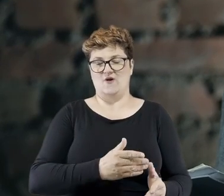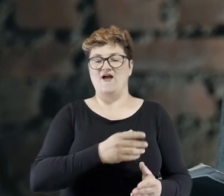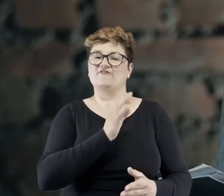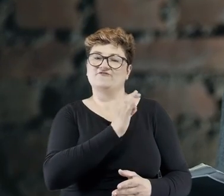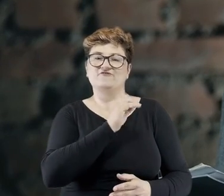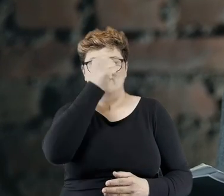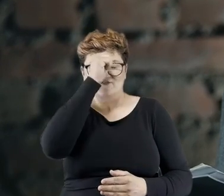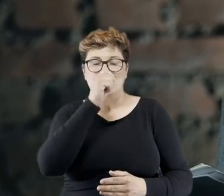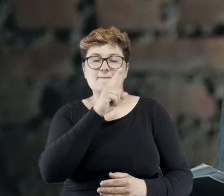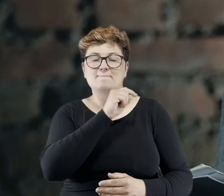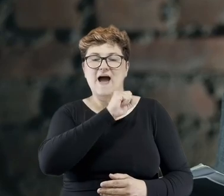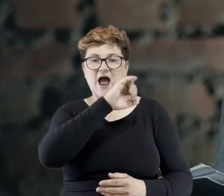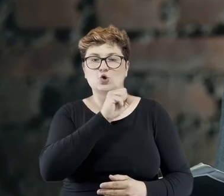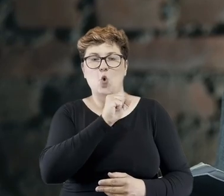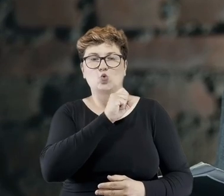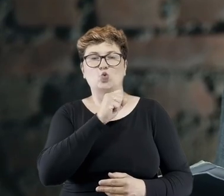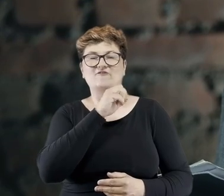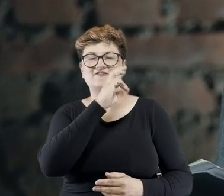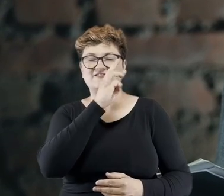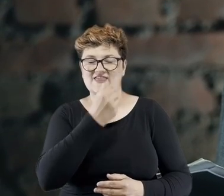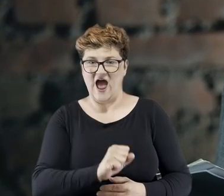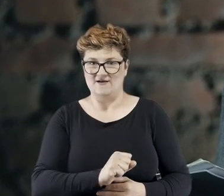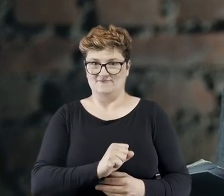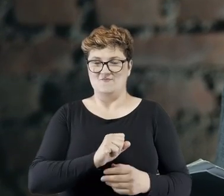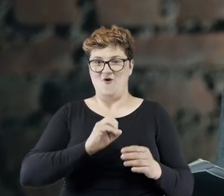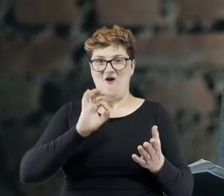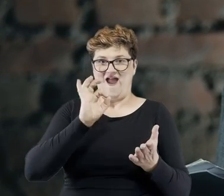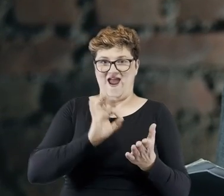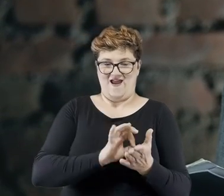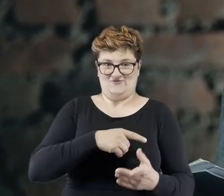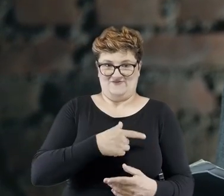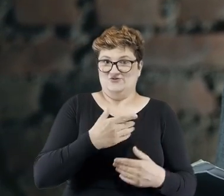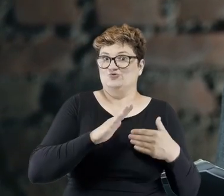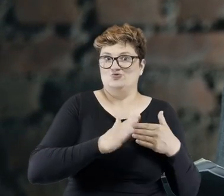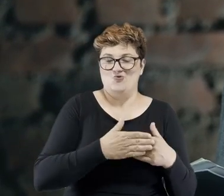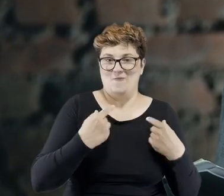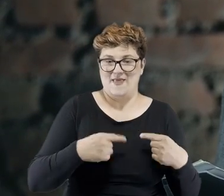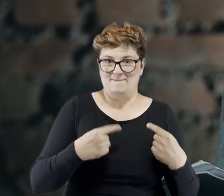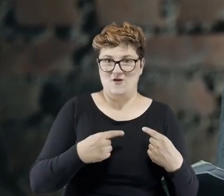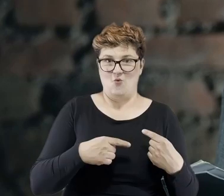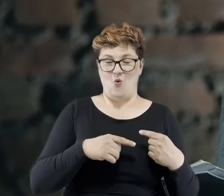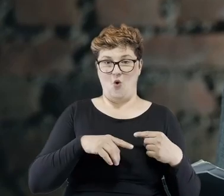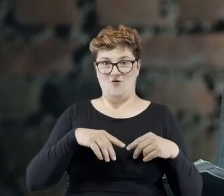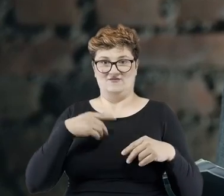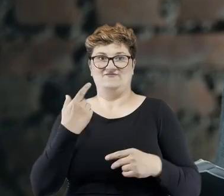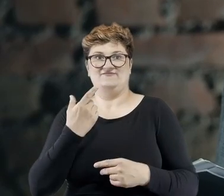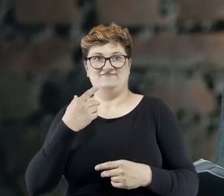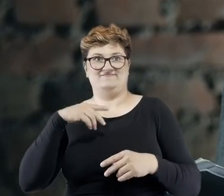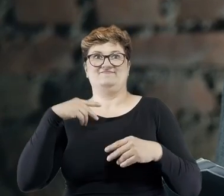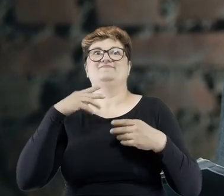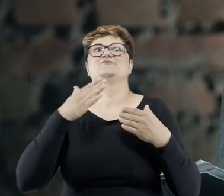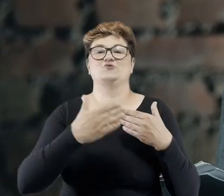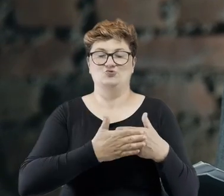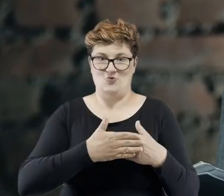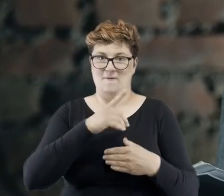i nazwiska też są niesłychanie ciekawe, prawda? Bo wyjść za mąż jako nieślubne dziecko, żeby nazywać się Panińska, no to